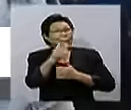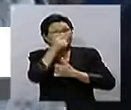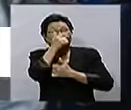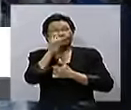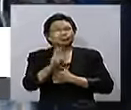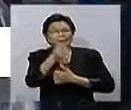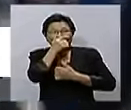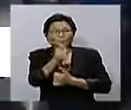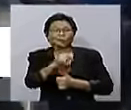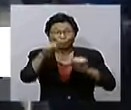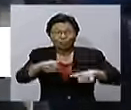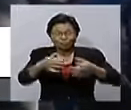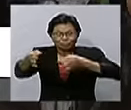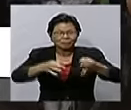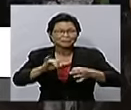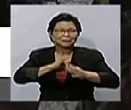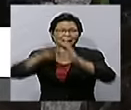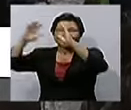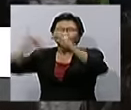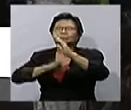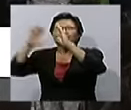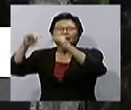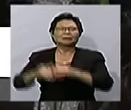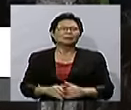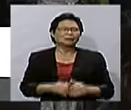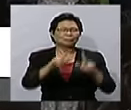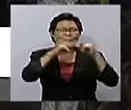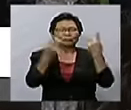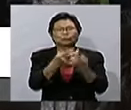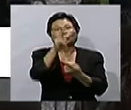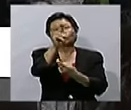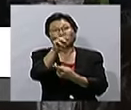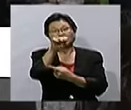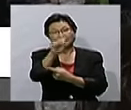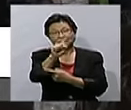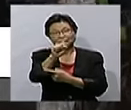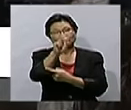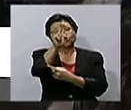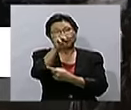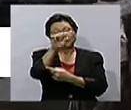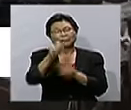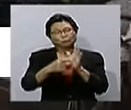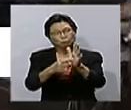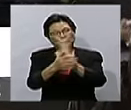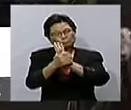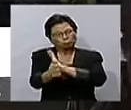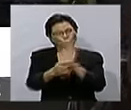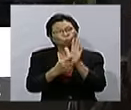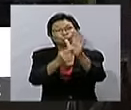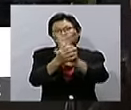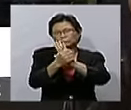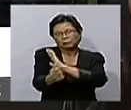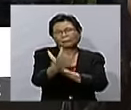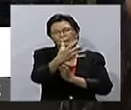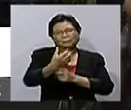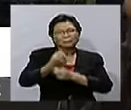ulaskan sedikit. Ya, saya berharap agar pasukan UMS dapat menunjukkan skill mereka dan